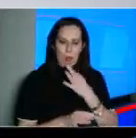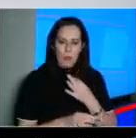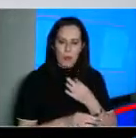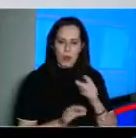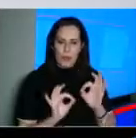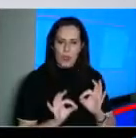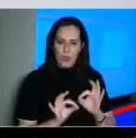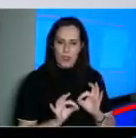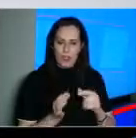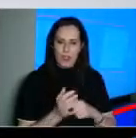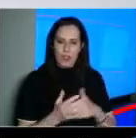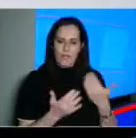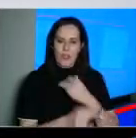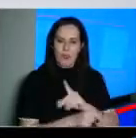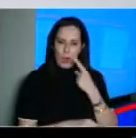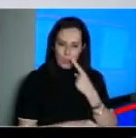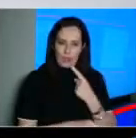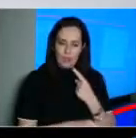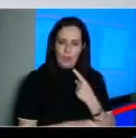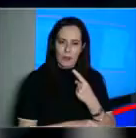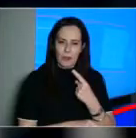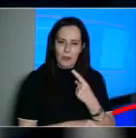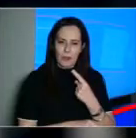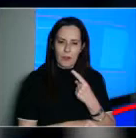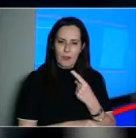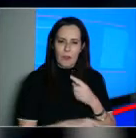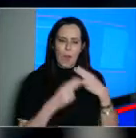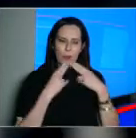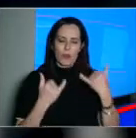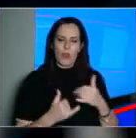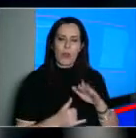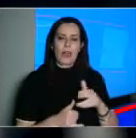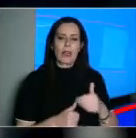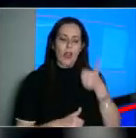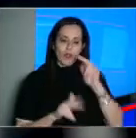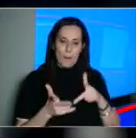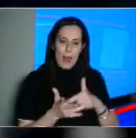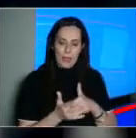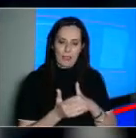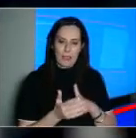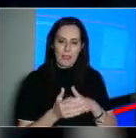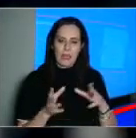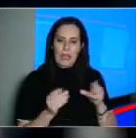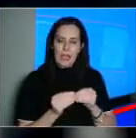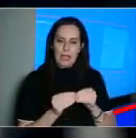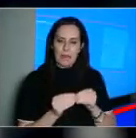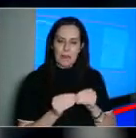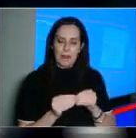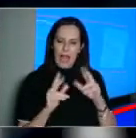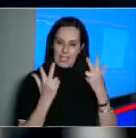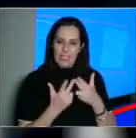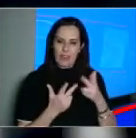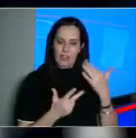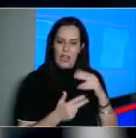ממש נופל להגדרת הפייק, אבל בוא תראה מה זה... מה עולם התגובות היום. תמר זנדברג עם הצוות דיגיטל שלה היה